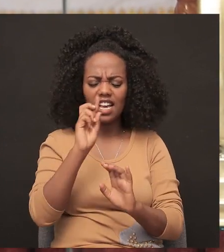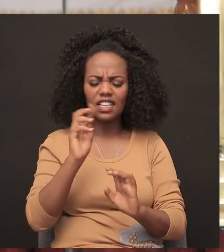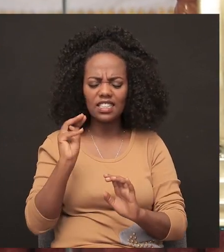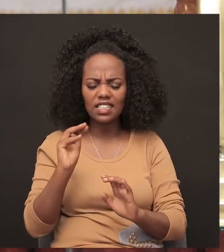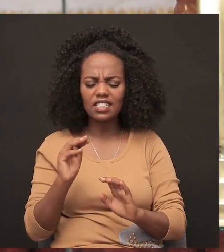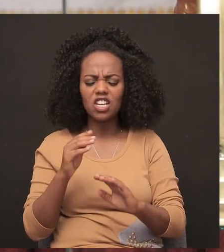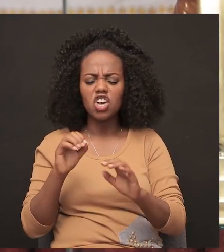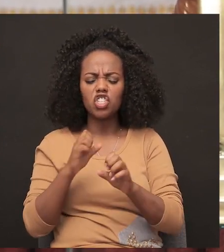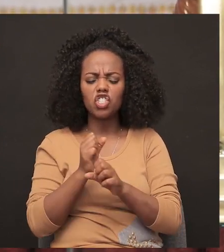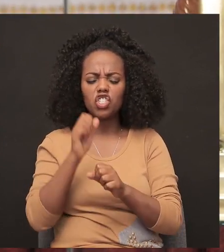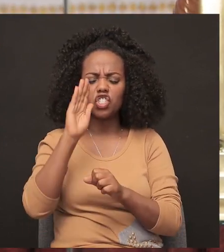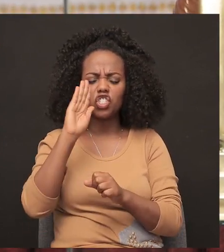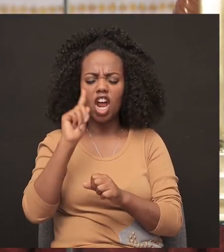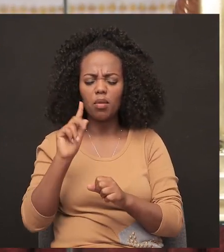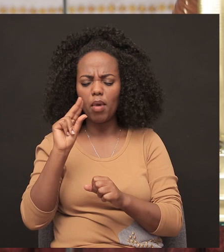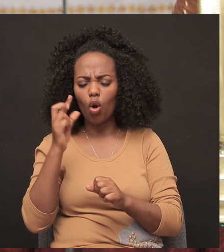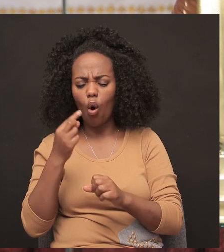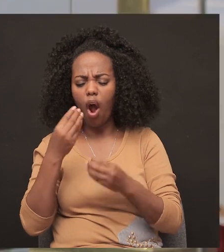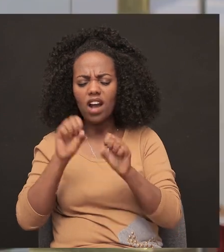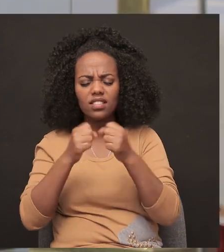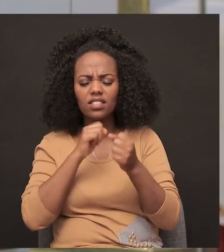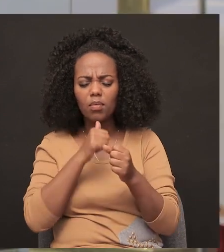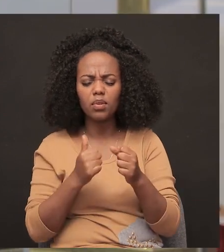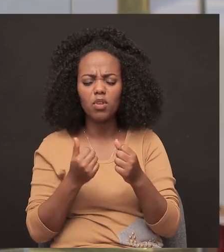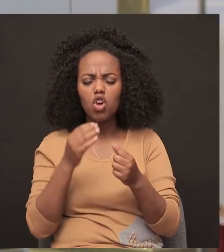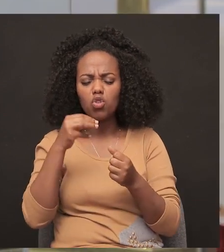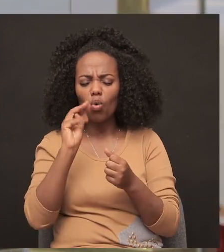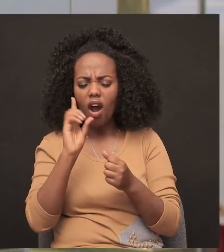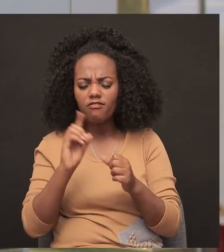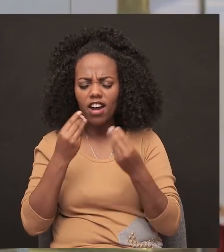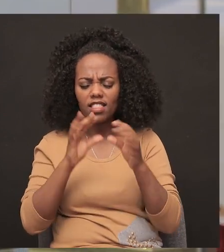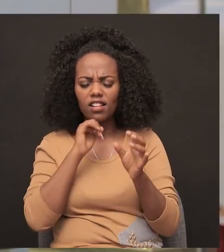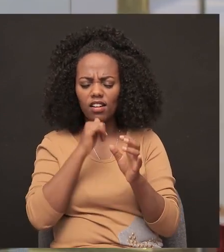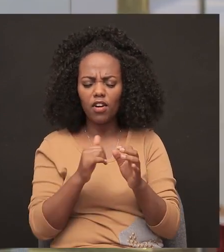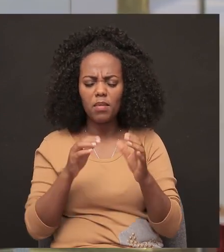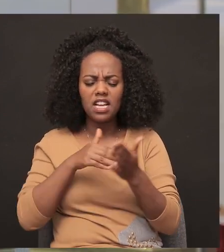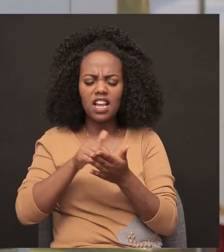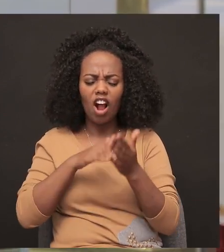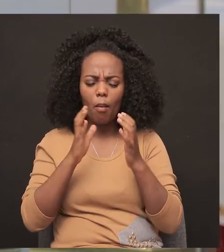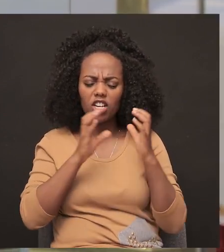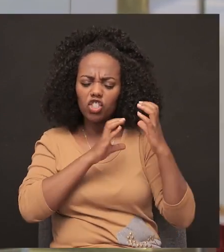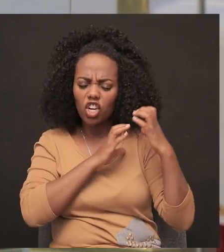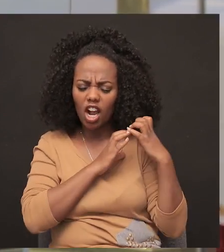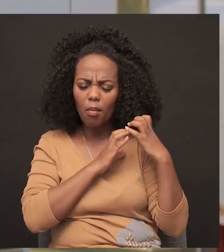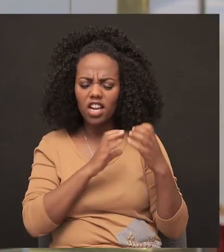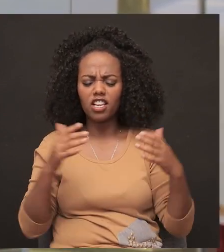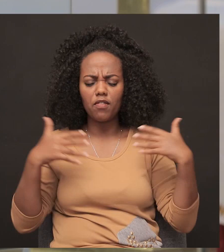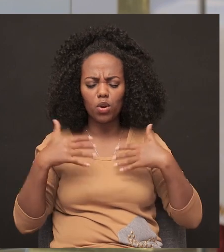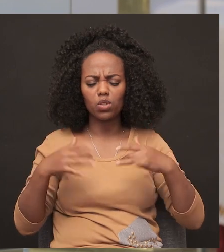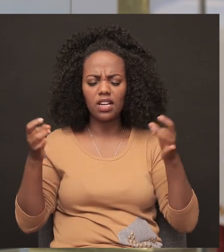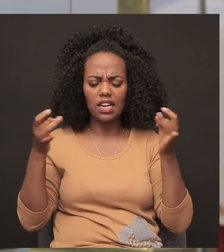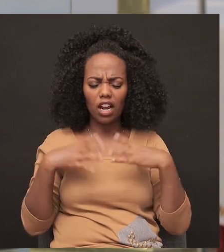ሸምበቆን አትሰብርም የሚጤሰውን ጧፍ አታጠፋም ይልቅ ደካሞችን ትሸከማለህ ይልቅ የፈሩትን